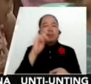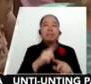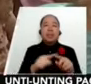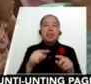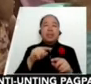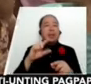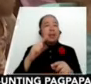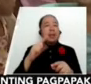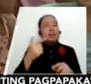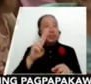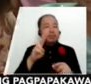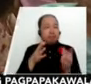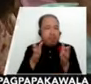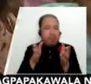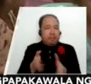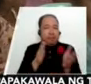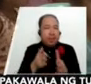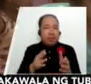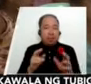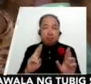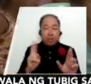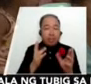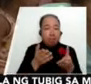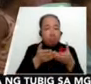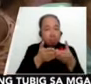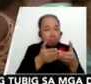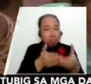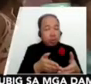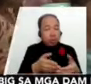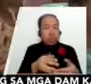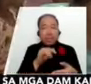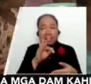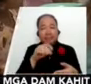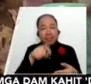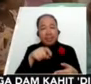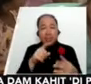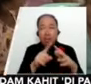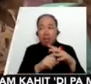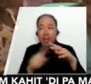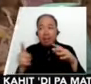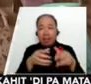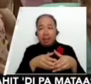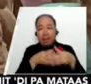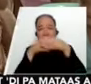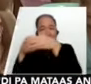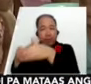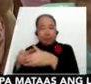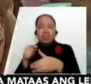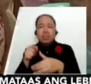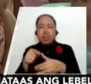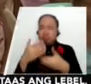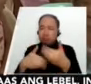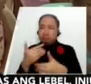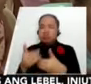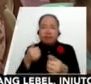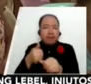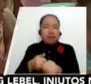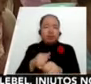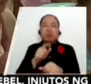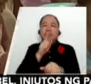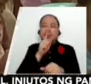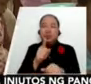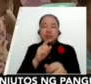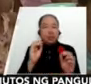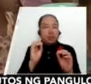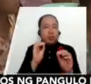dito. Handa na ang rubber boat. At kung may mga kailangan talagang evacuate, at ito ay kanilang ginagawa para matiyak na wala ngang masasaktan.